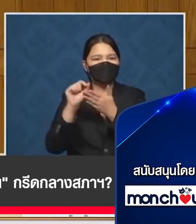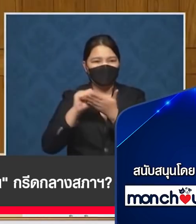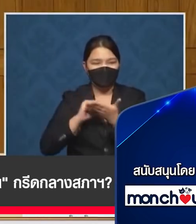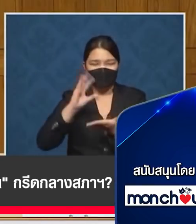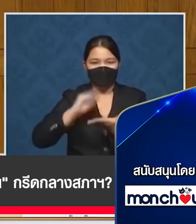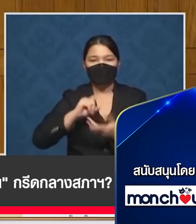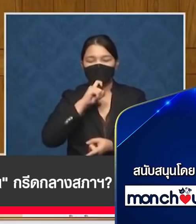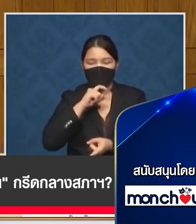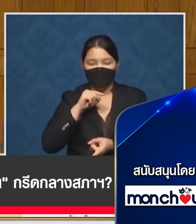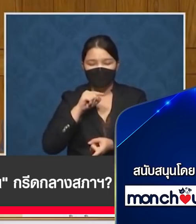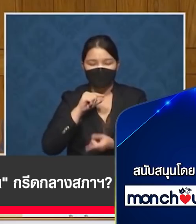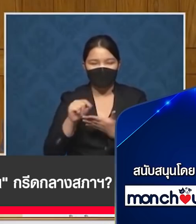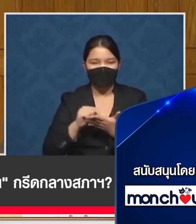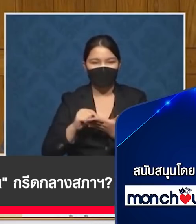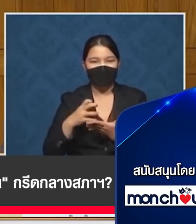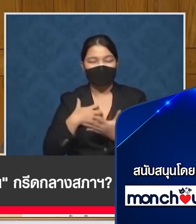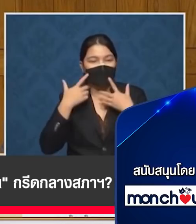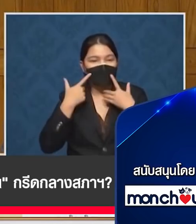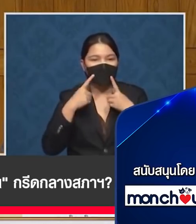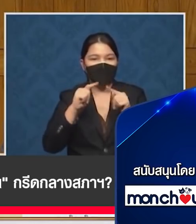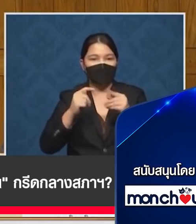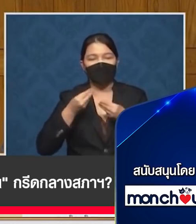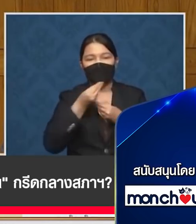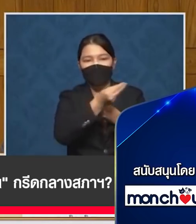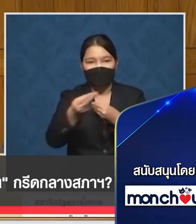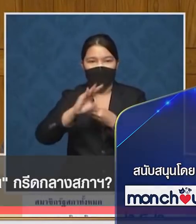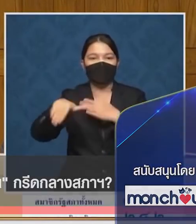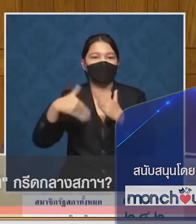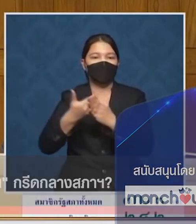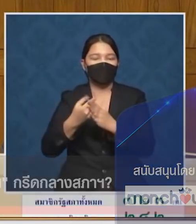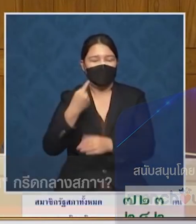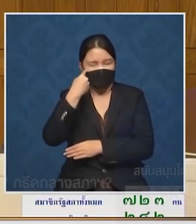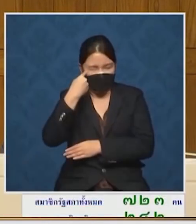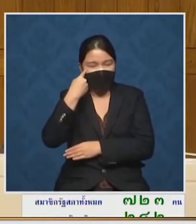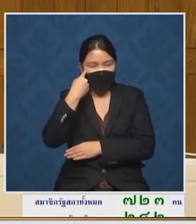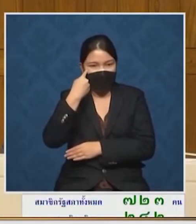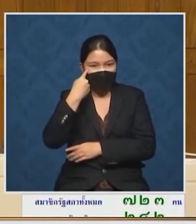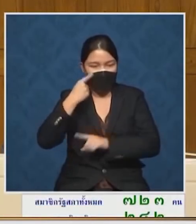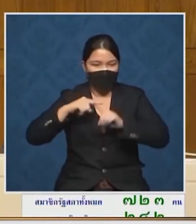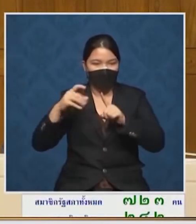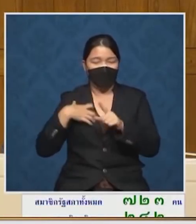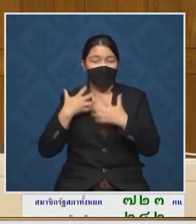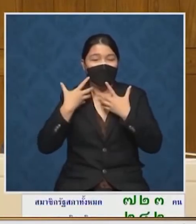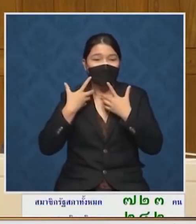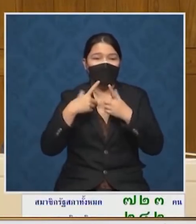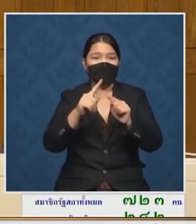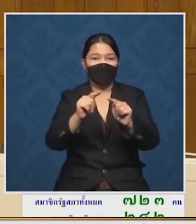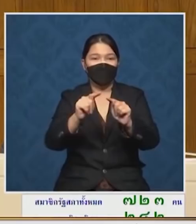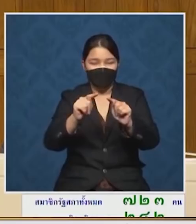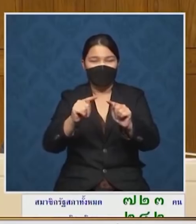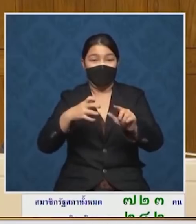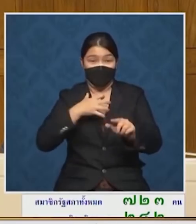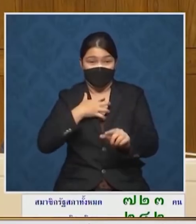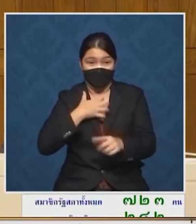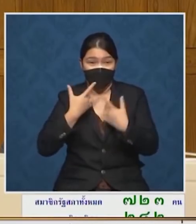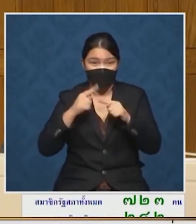คิดร่วมกับนายพริษฐ์วัชรศิลป์หรือไอติมแกนนำกลุ่ม Resolution ในการผลักดันร่างแก้ไขรัฐธรรมนูญแก้ไ